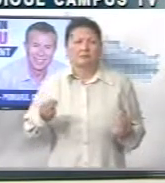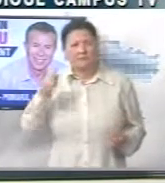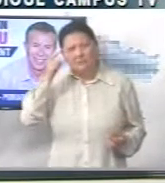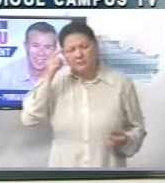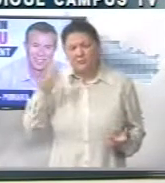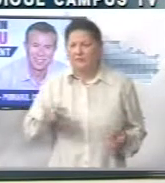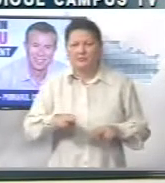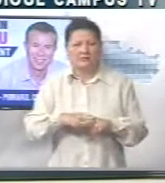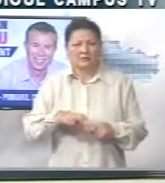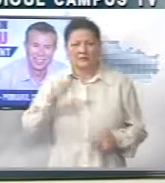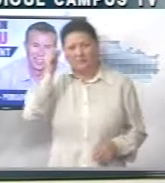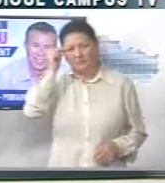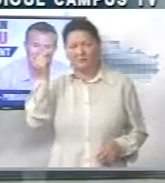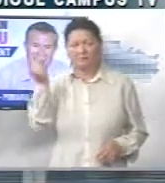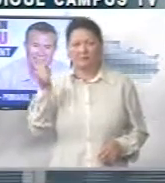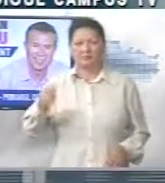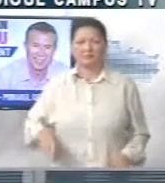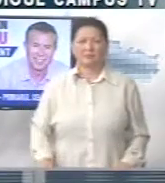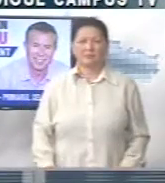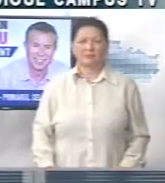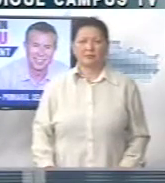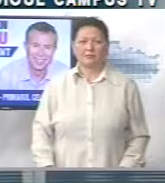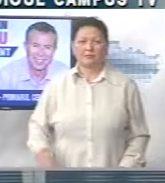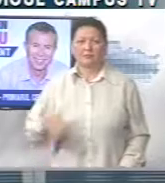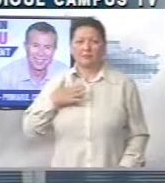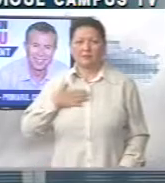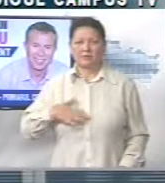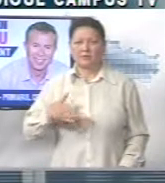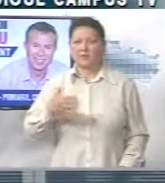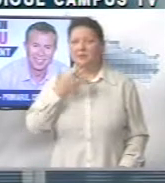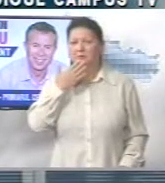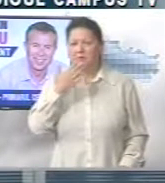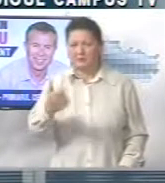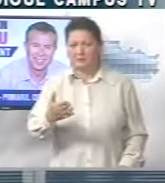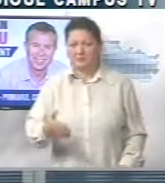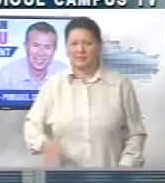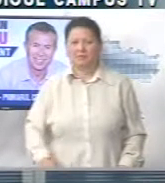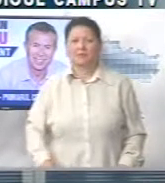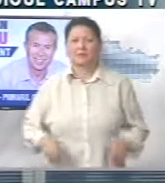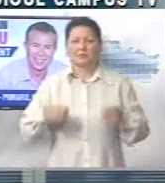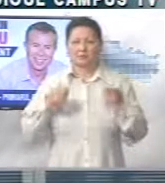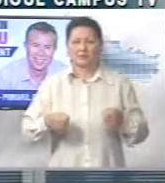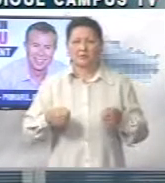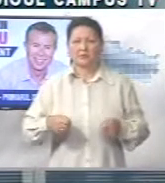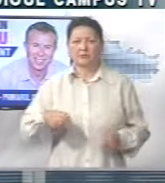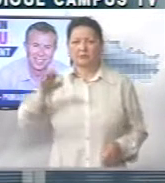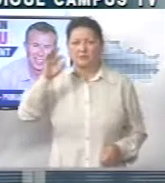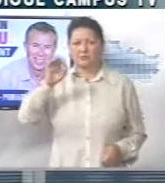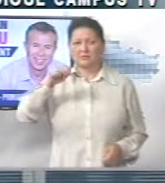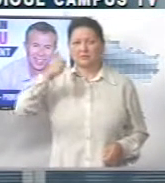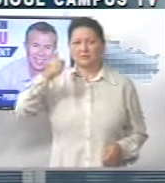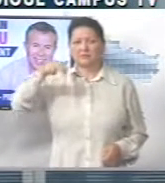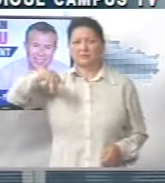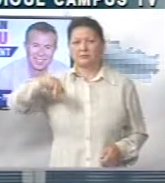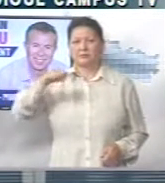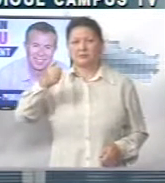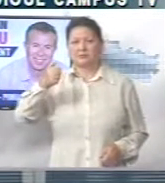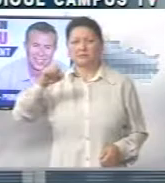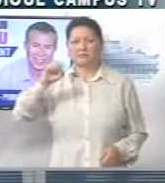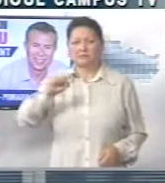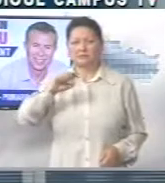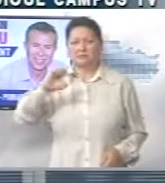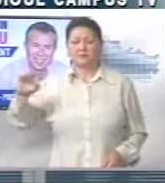proiectul acesta? În primul rând, vreau să mulțumesc Uniunii Asociațiilor de Proprietari, domnului Tănăsescu, cu care am discutat și care au avut